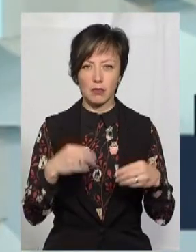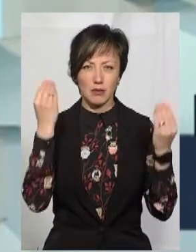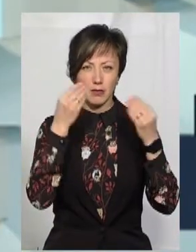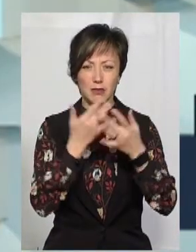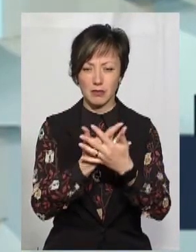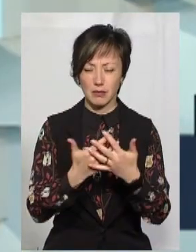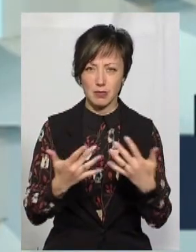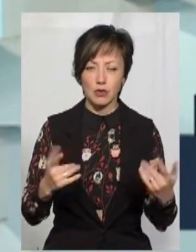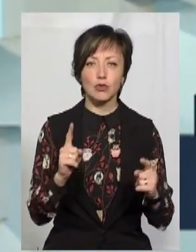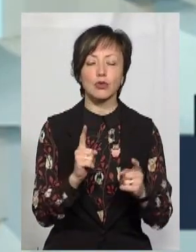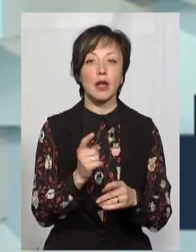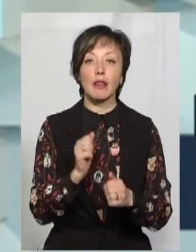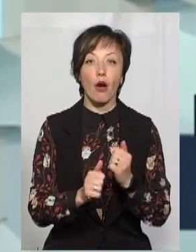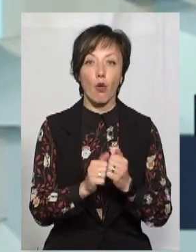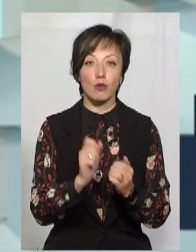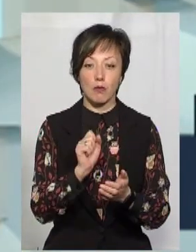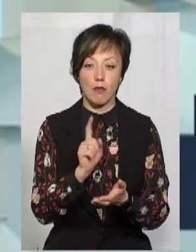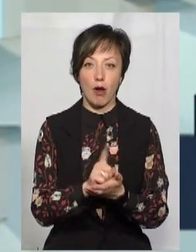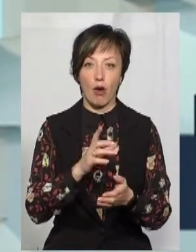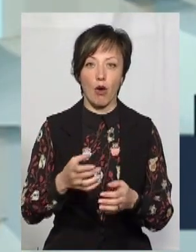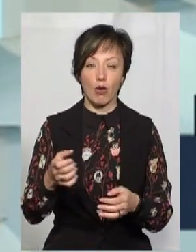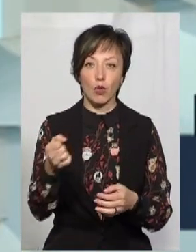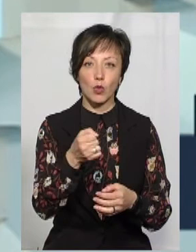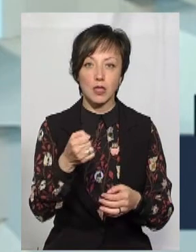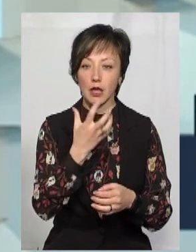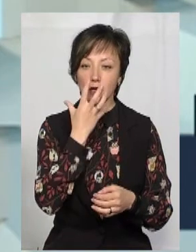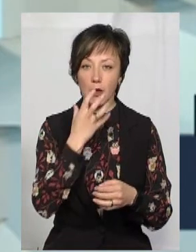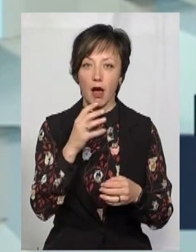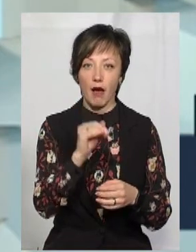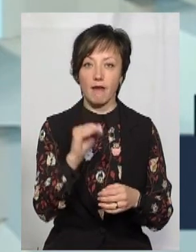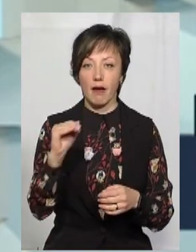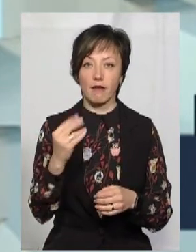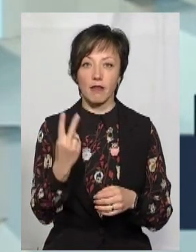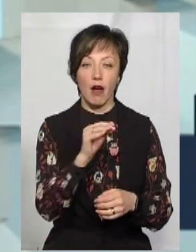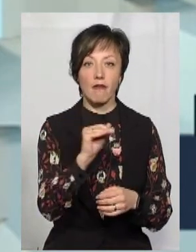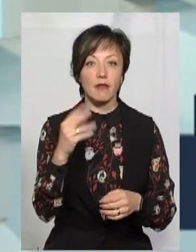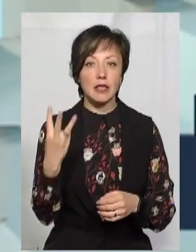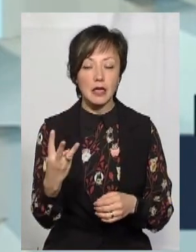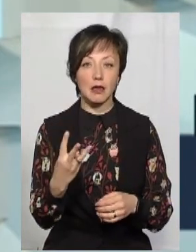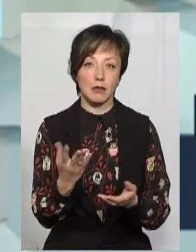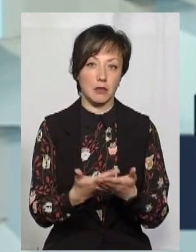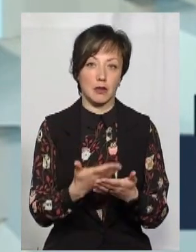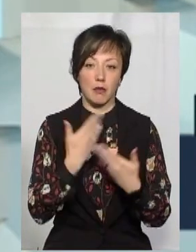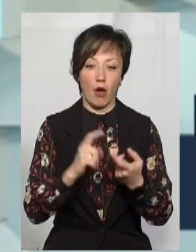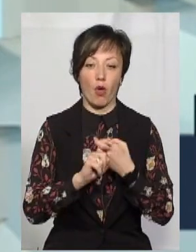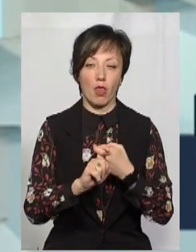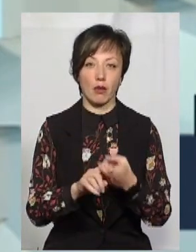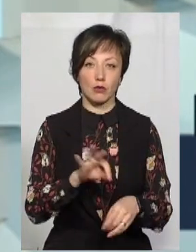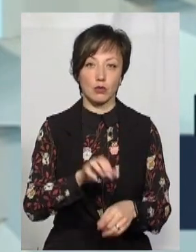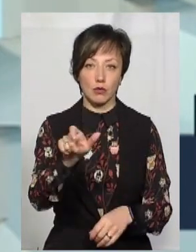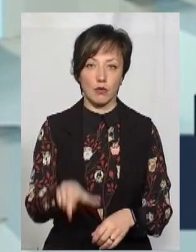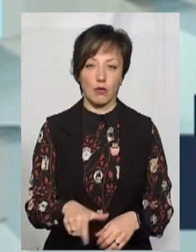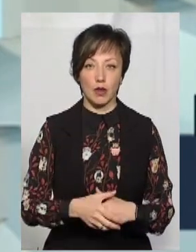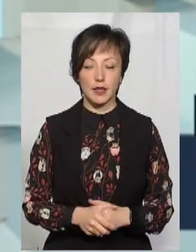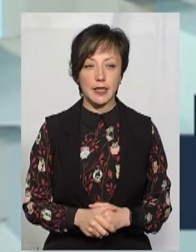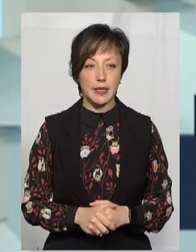медсестра і так далі. Просто не кожен має ходити в респіраторі класу FFP2 або FFP3, тому що він не має, наприклад, контакту з хворим, не дійснює